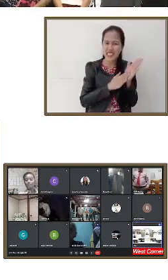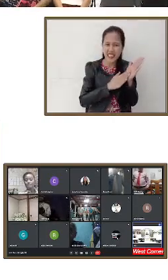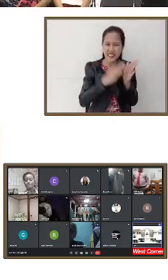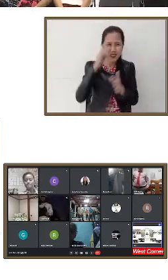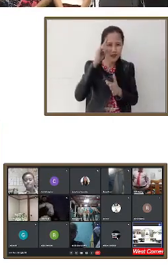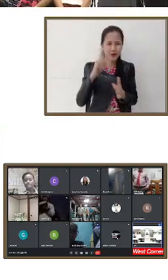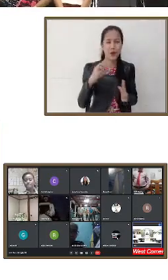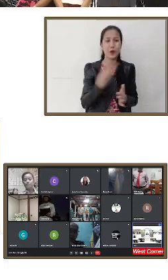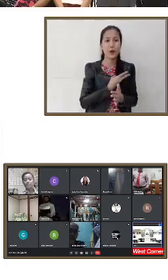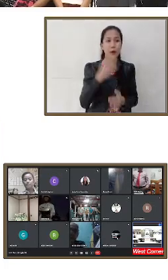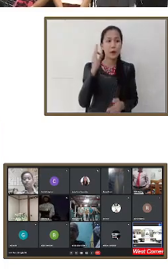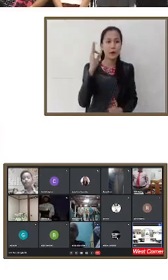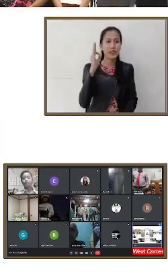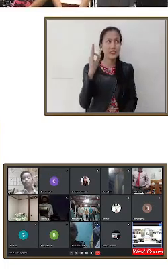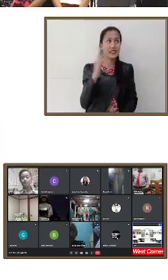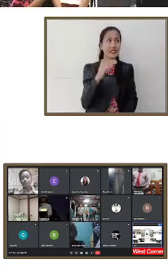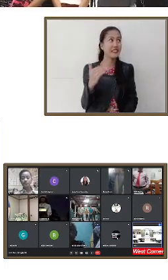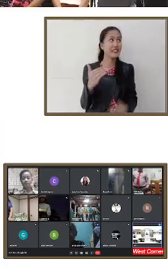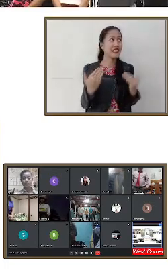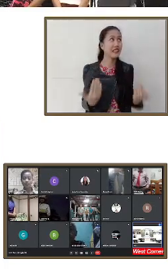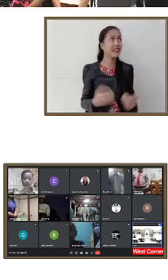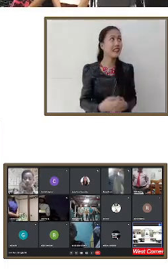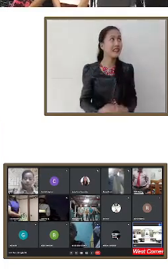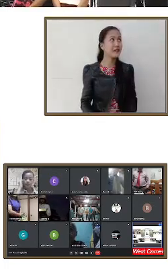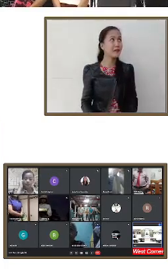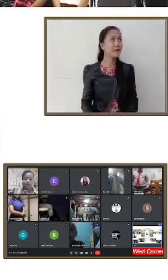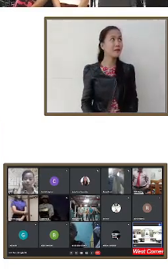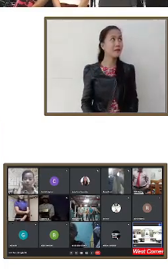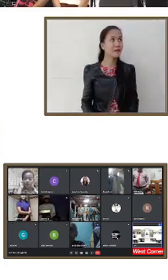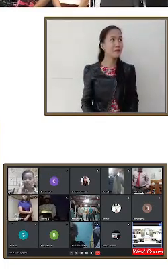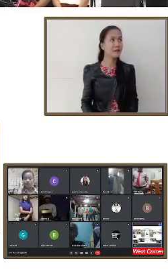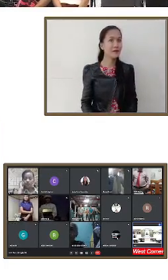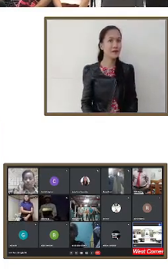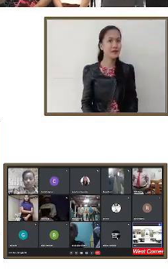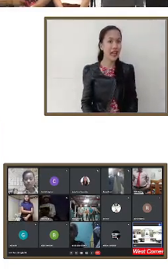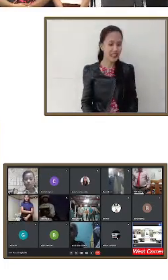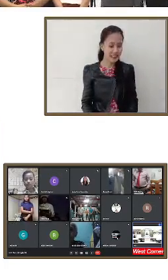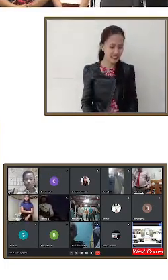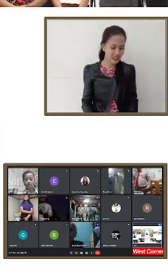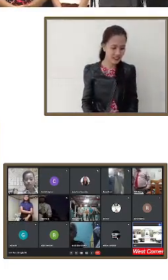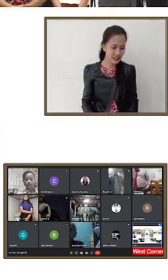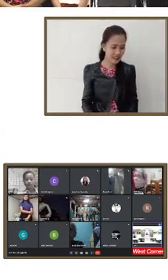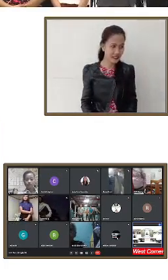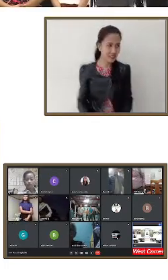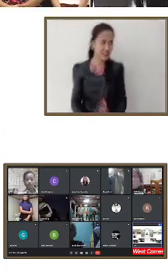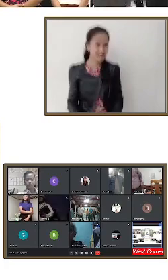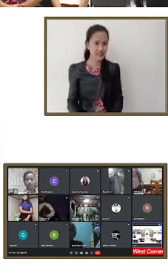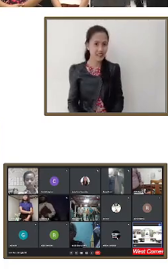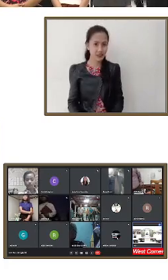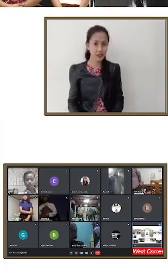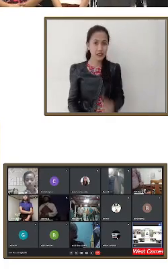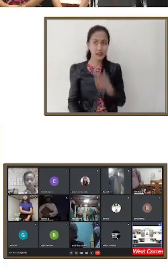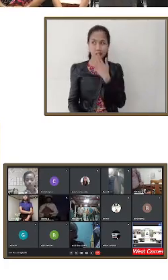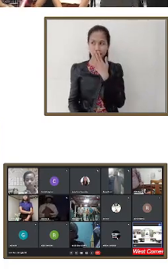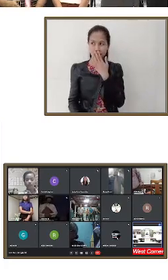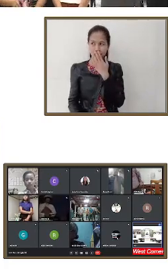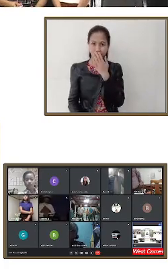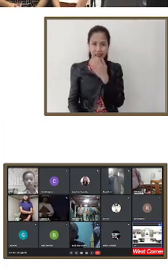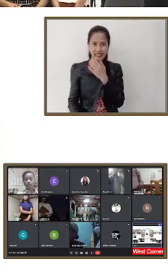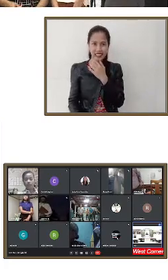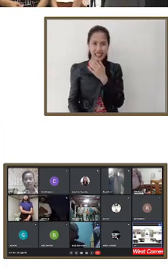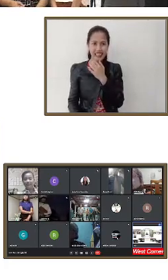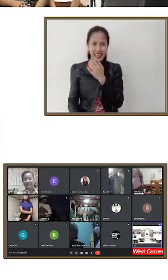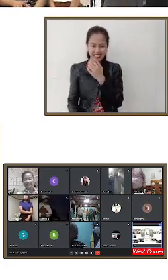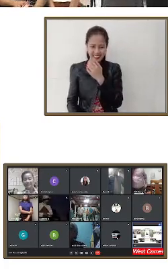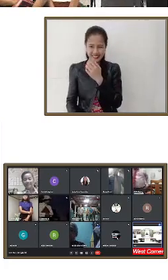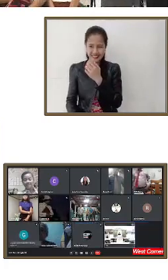Amen. We should always be excited every time na ang salita ng Diyos ay naihayag sa pulpito. Amen. At